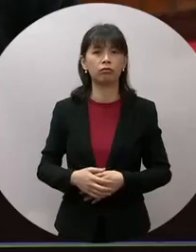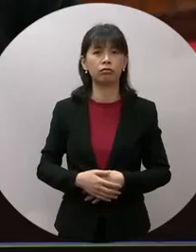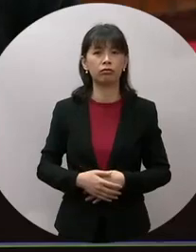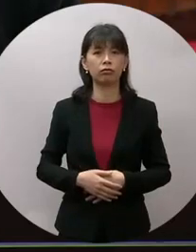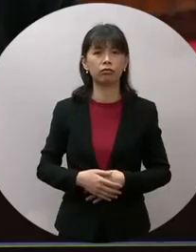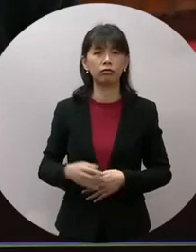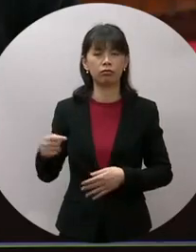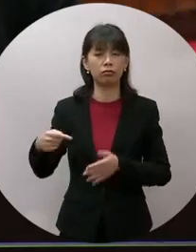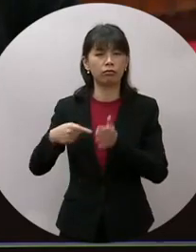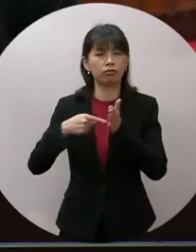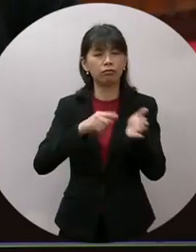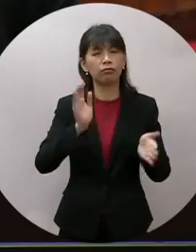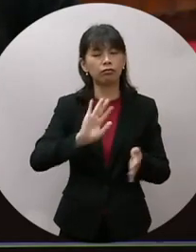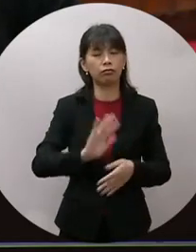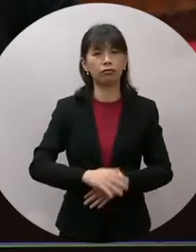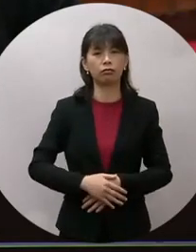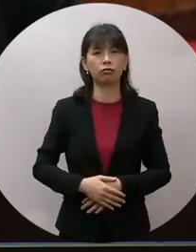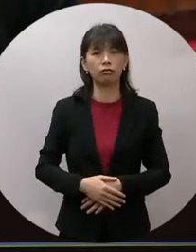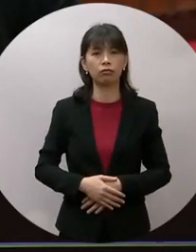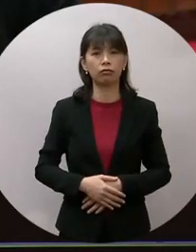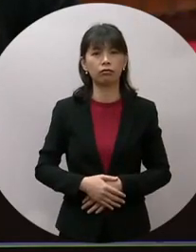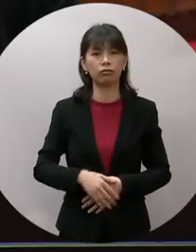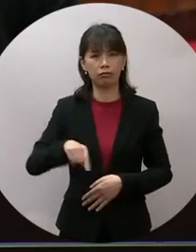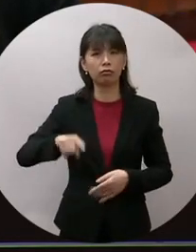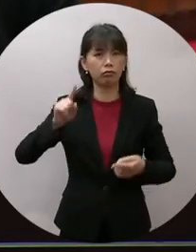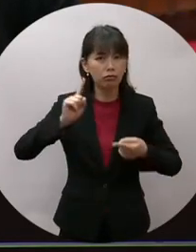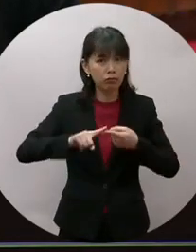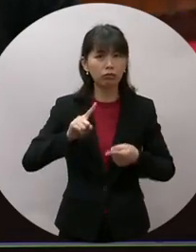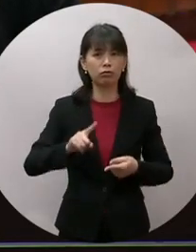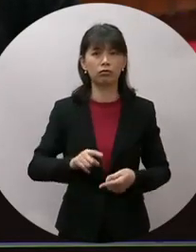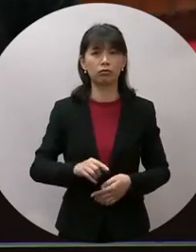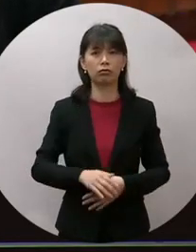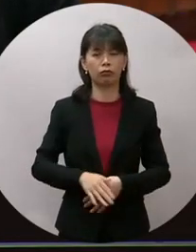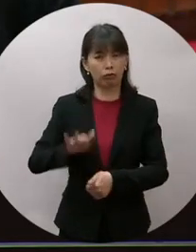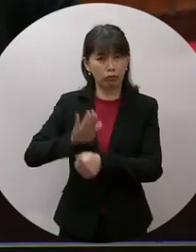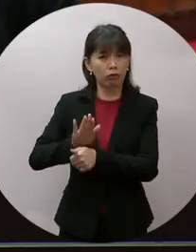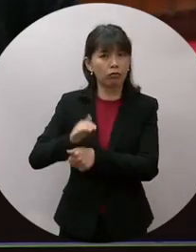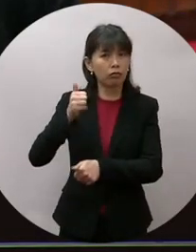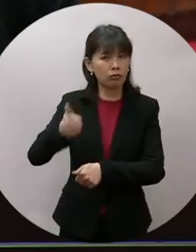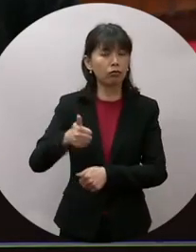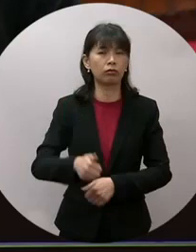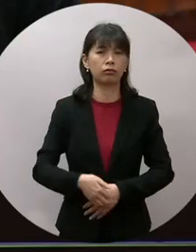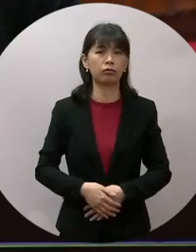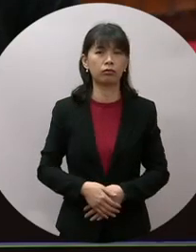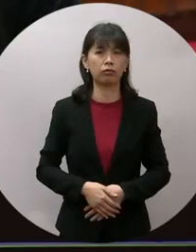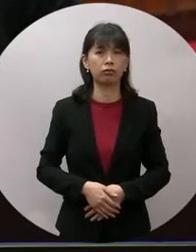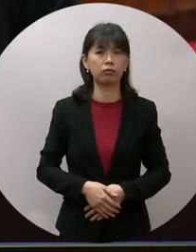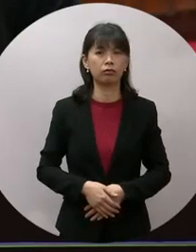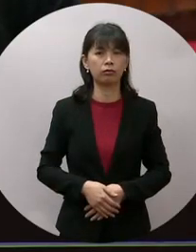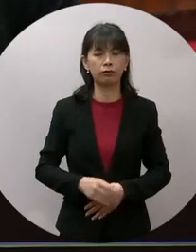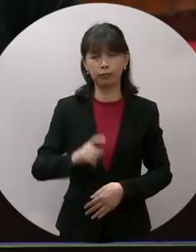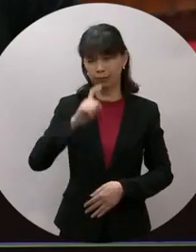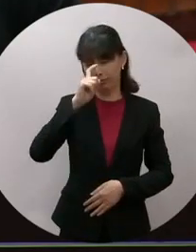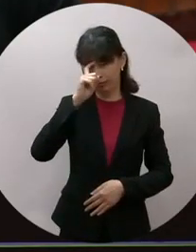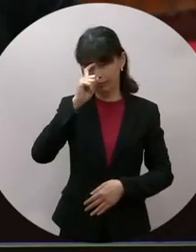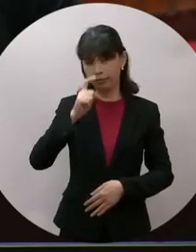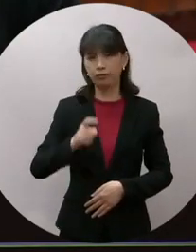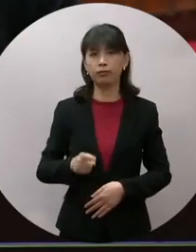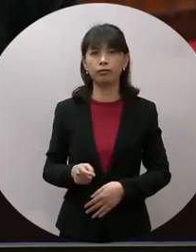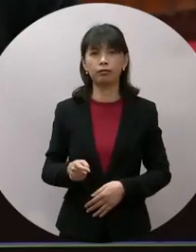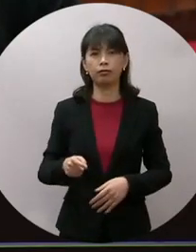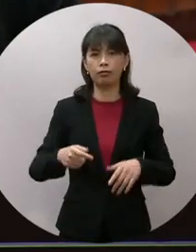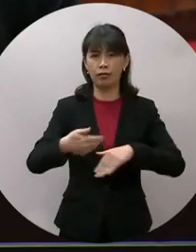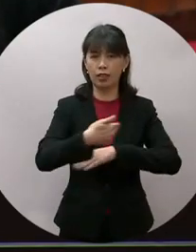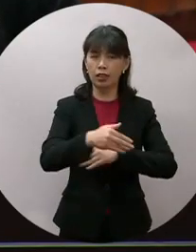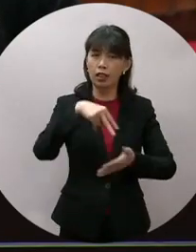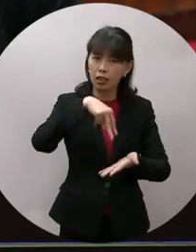再用申请的？既然这是对的，既然这是有成效的，是不是可以让所有的乡立